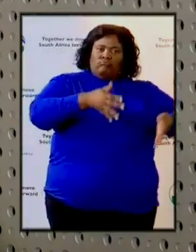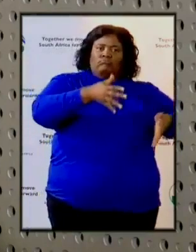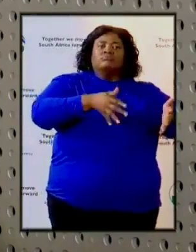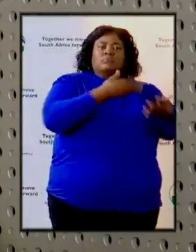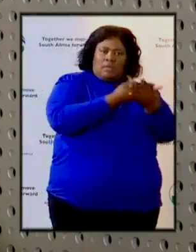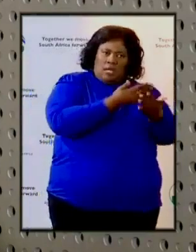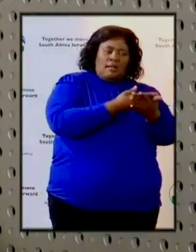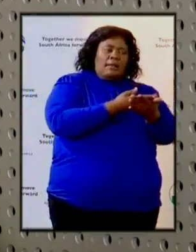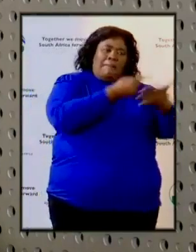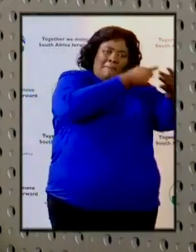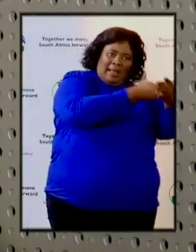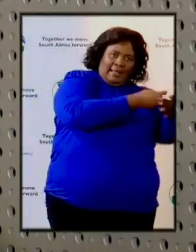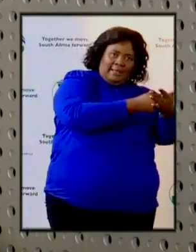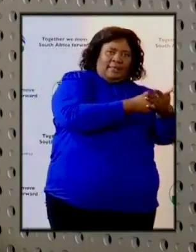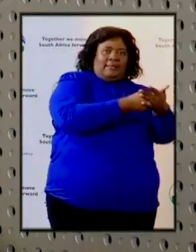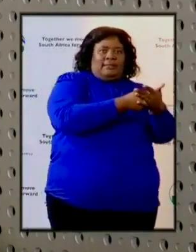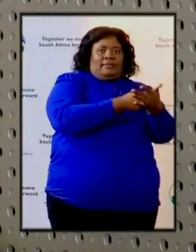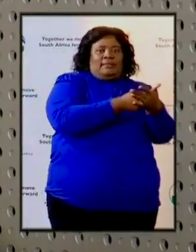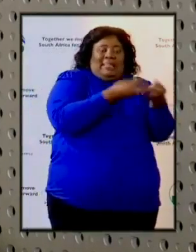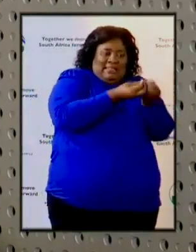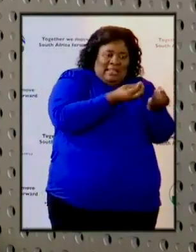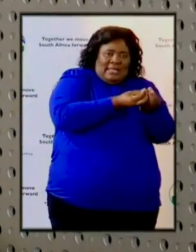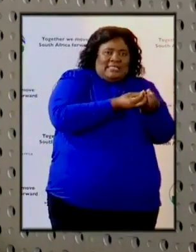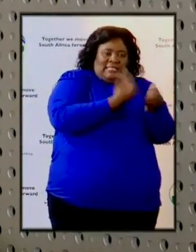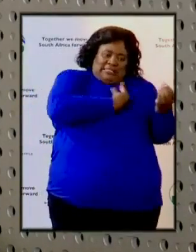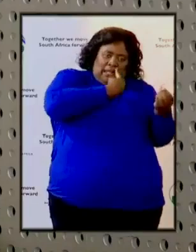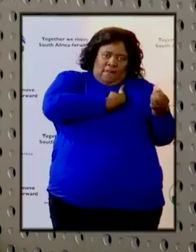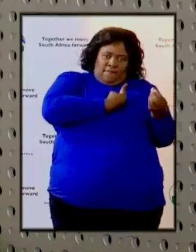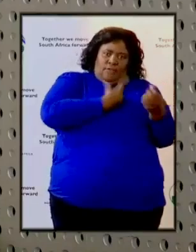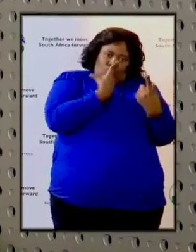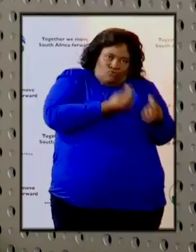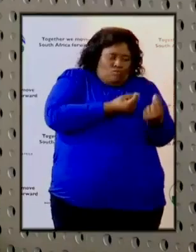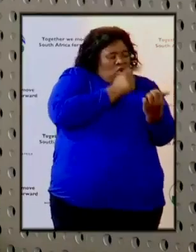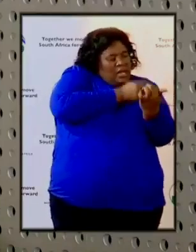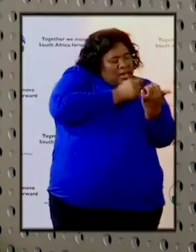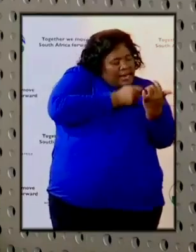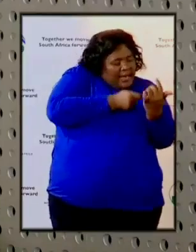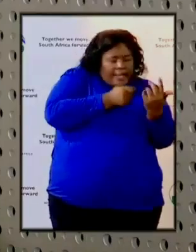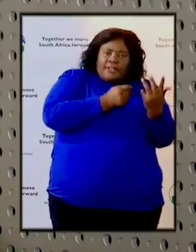neenyawo konke kuzothengiswa ukwazi ukuzenzela wena emakhaya.